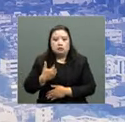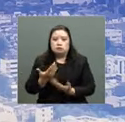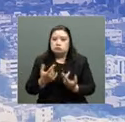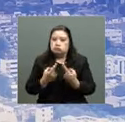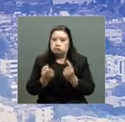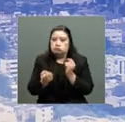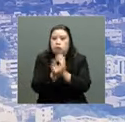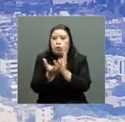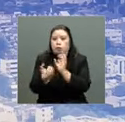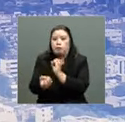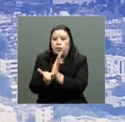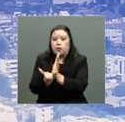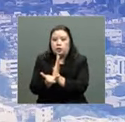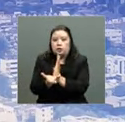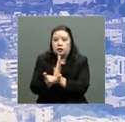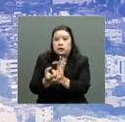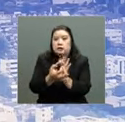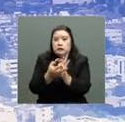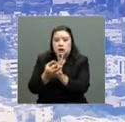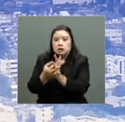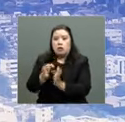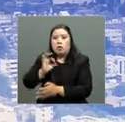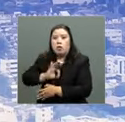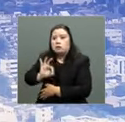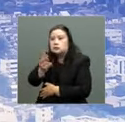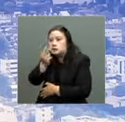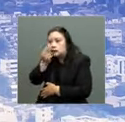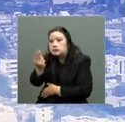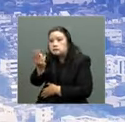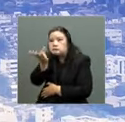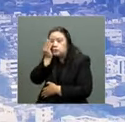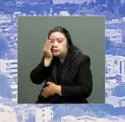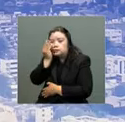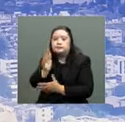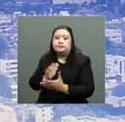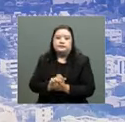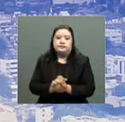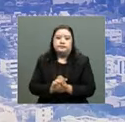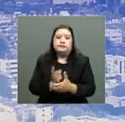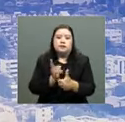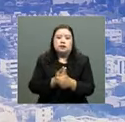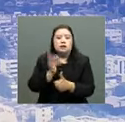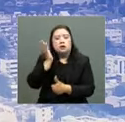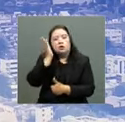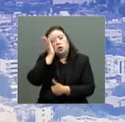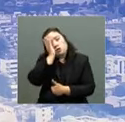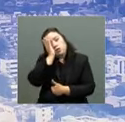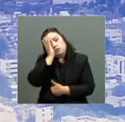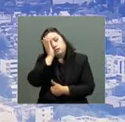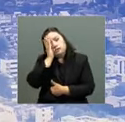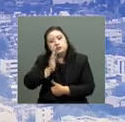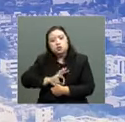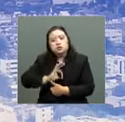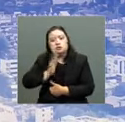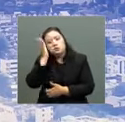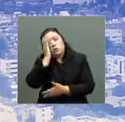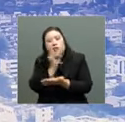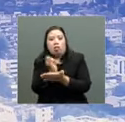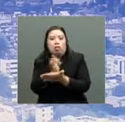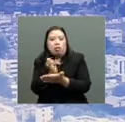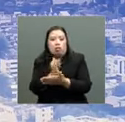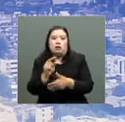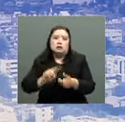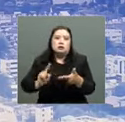พื่อตอบสนองต่อภาวะที่ผิดปกติตรงนี้มีอะไรบ้างครับนอนไม่หลับวิตกกังวลบ